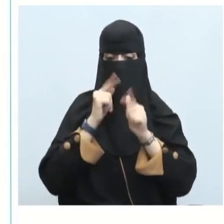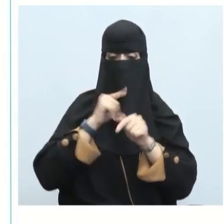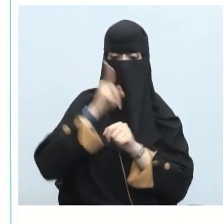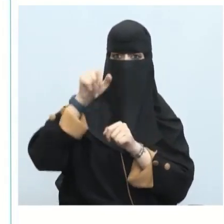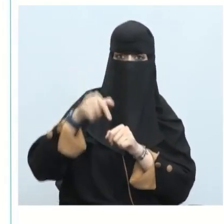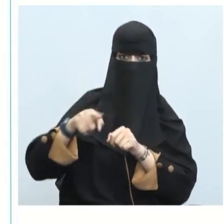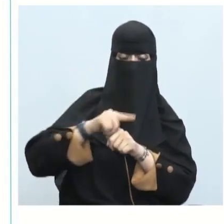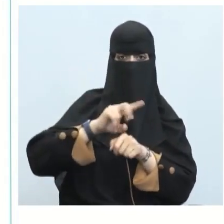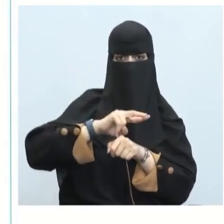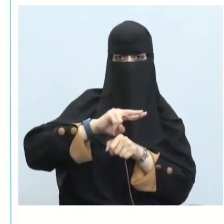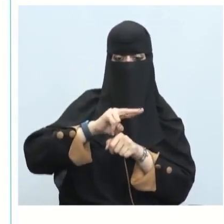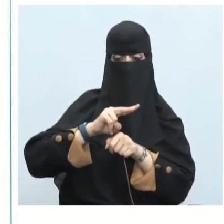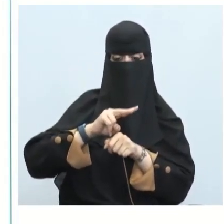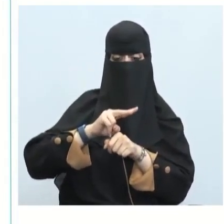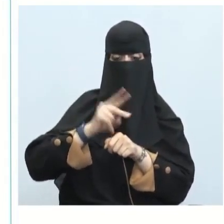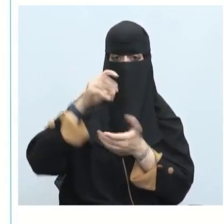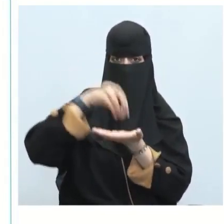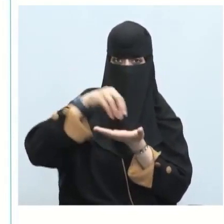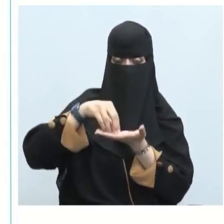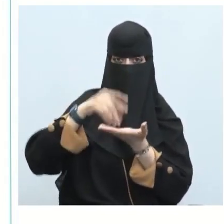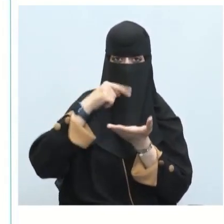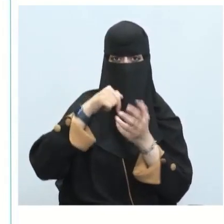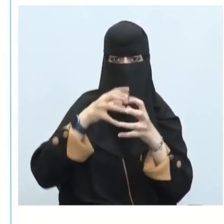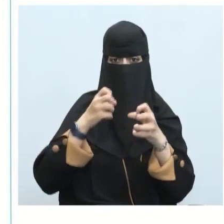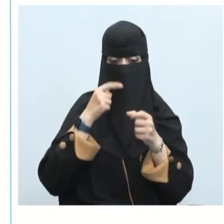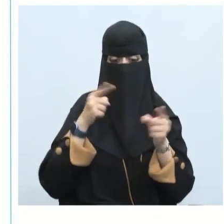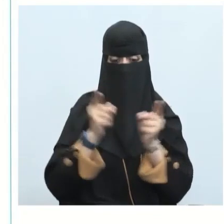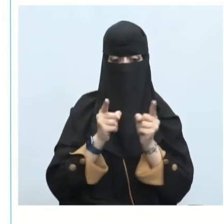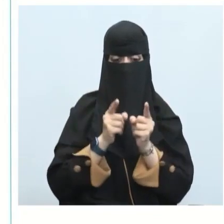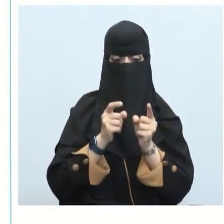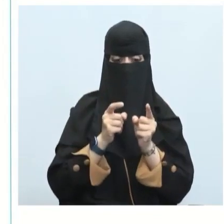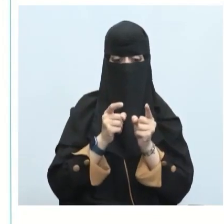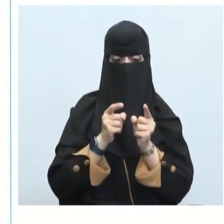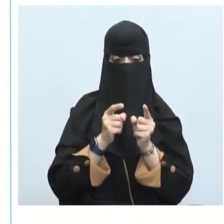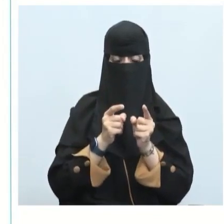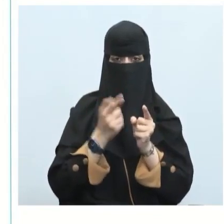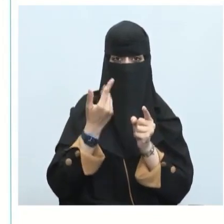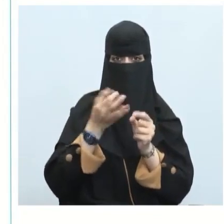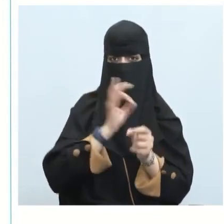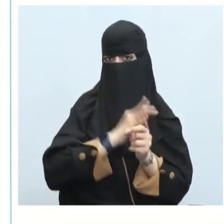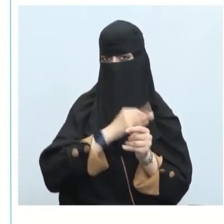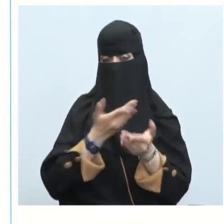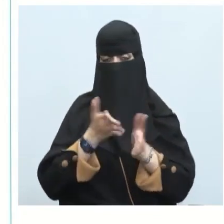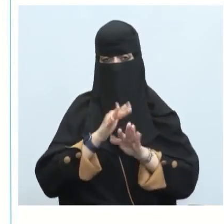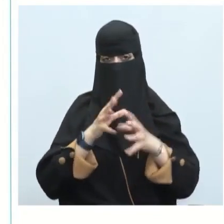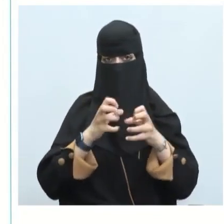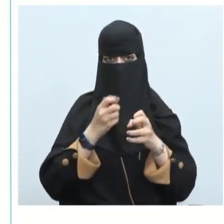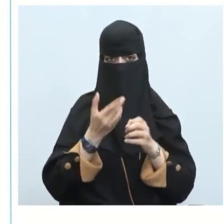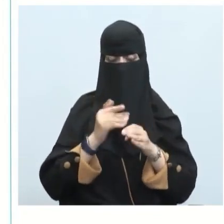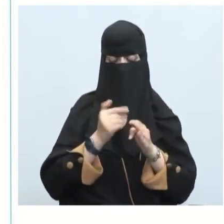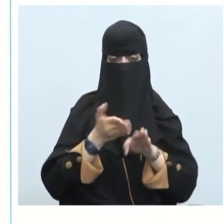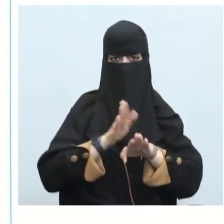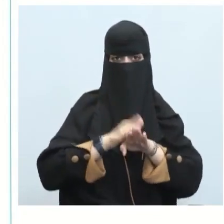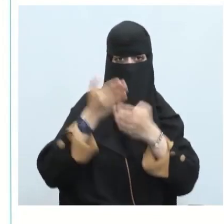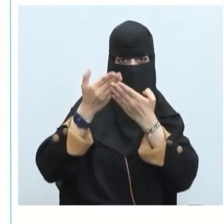هناك هناك مواقع تقدم تحليلات المواقع الكتروني ماذا نستفيد من هذه التحليل التحليلات